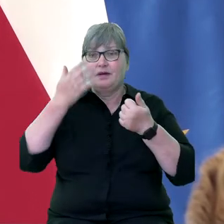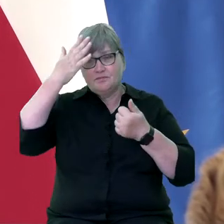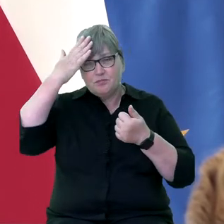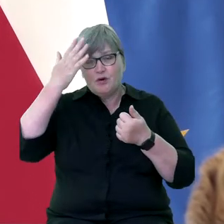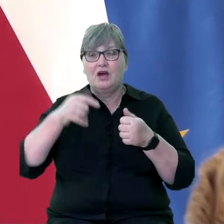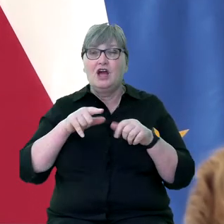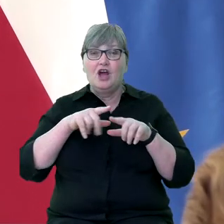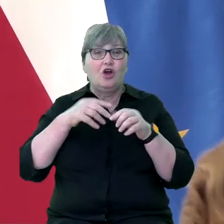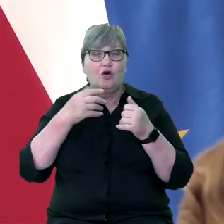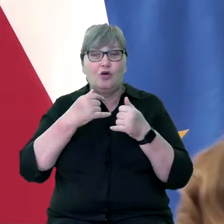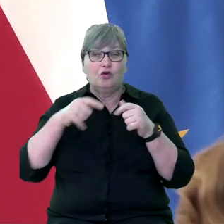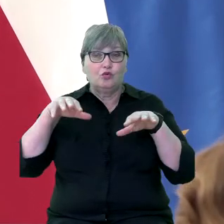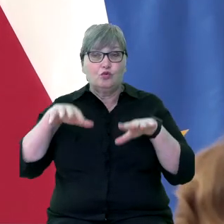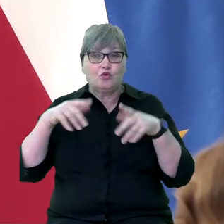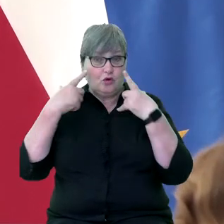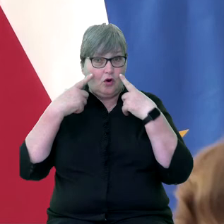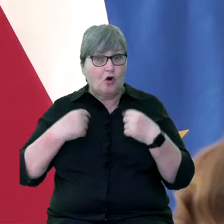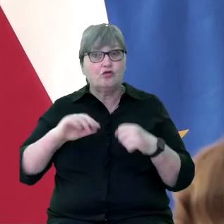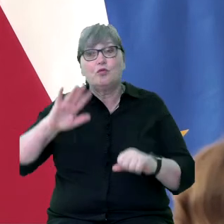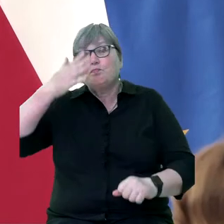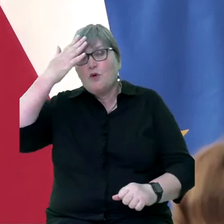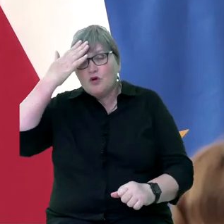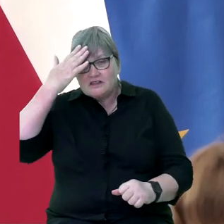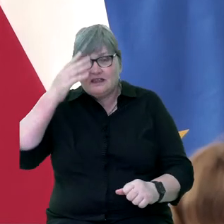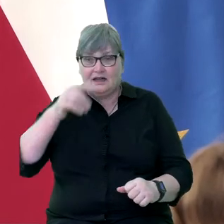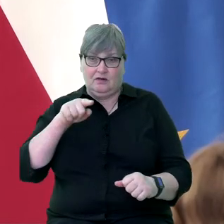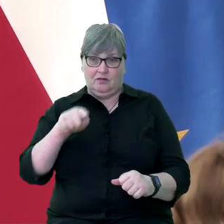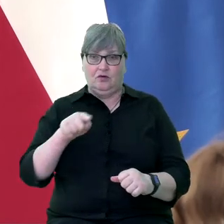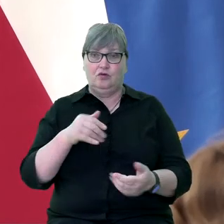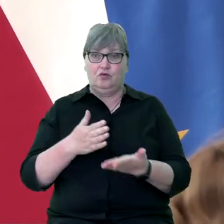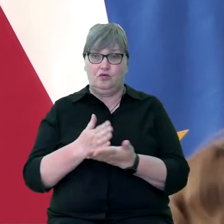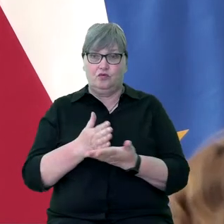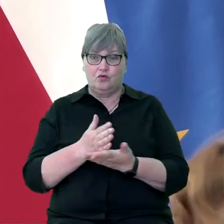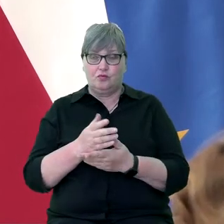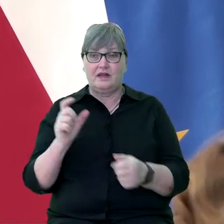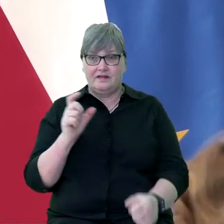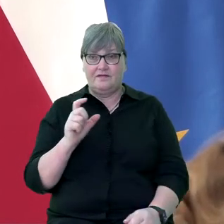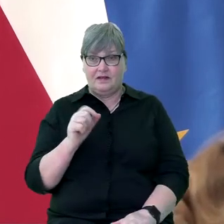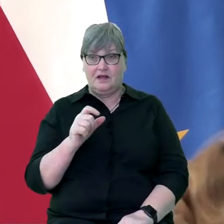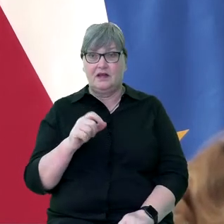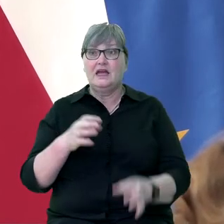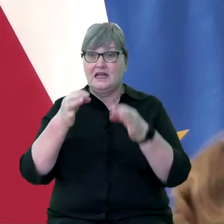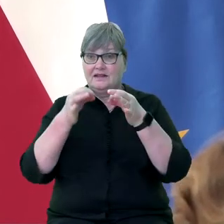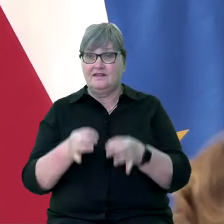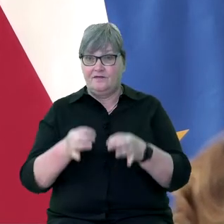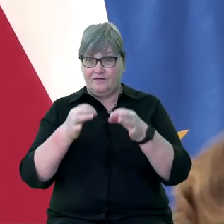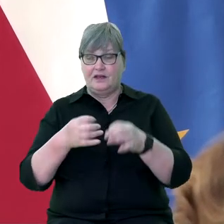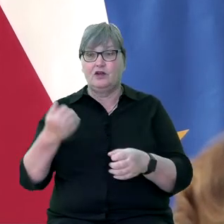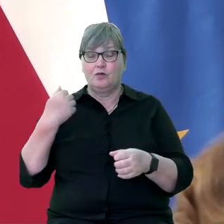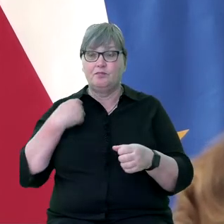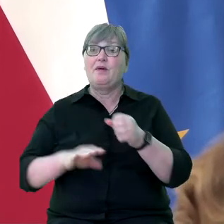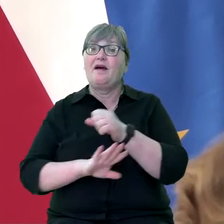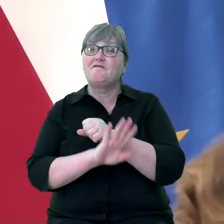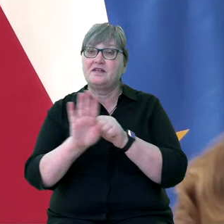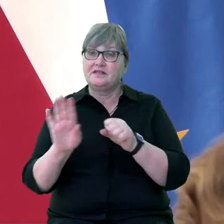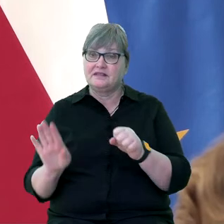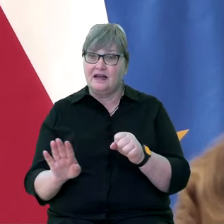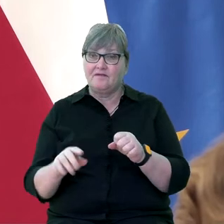oraz znaczenia dla prawidłowego funkcjonowania państwa. Wystawa archiwalnych fotografii